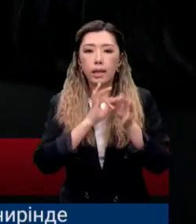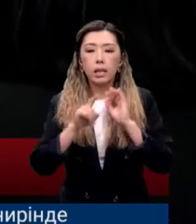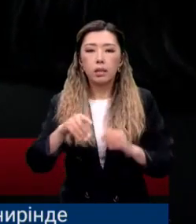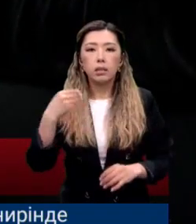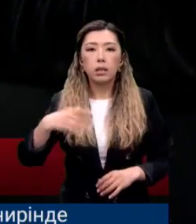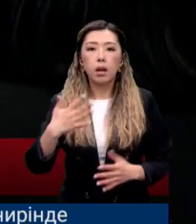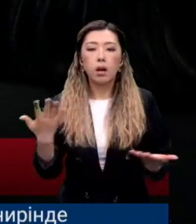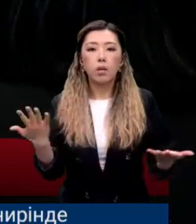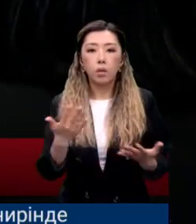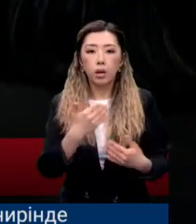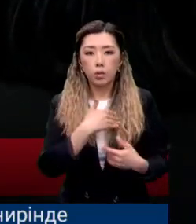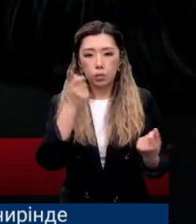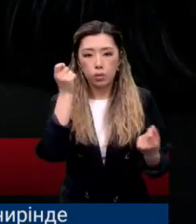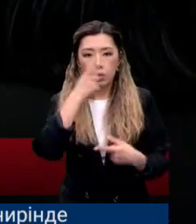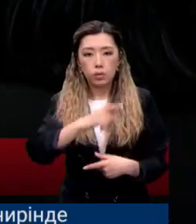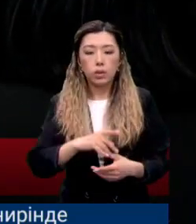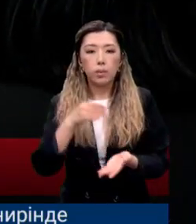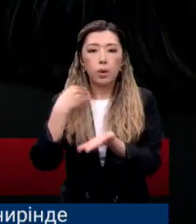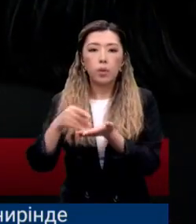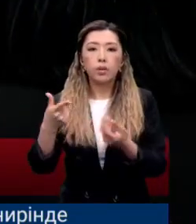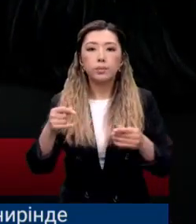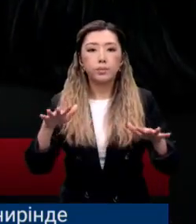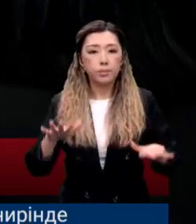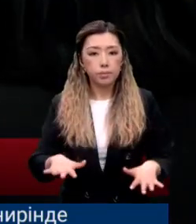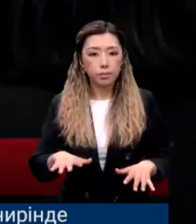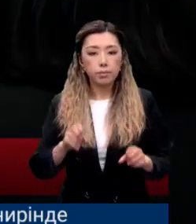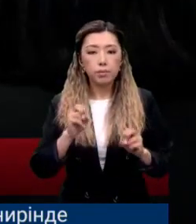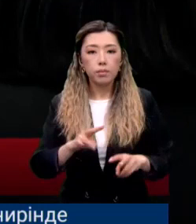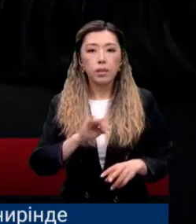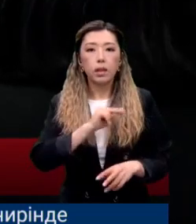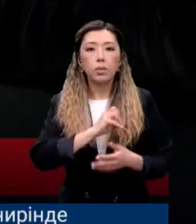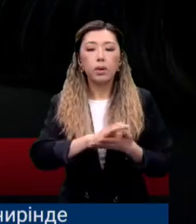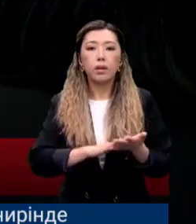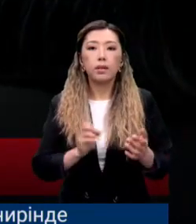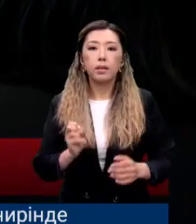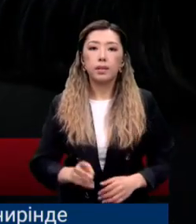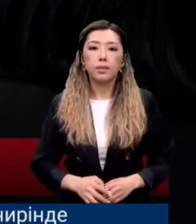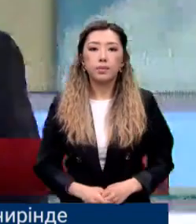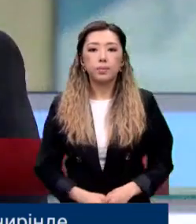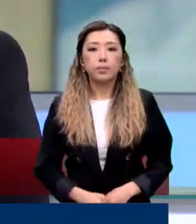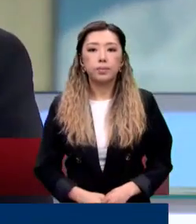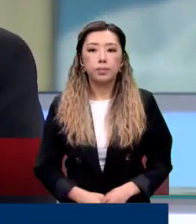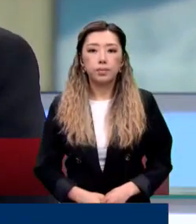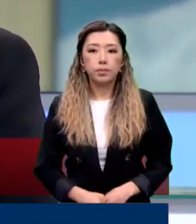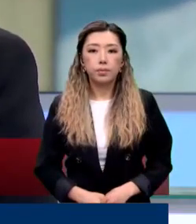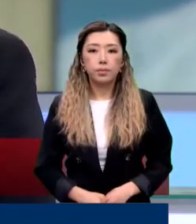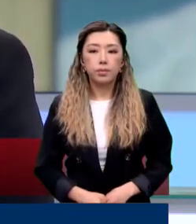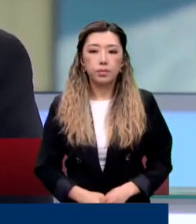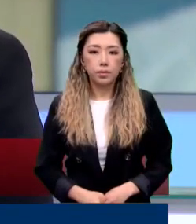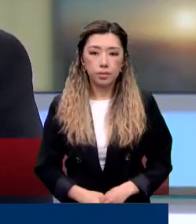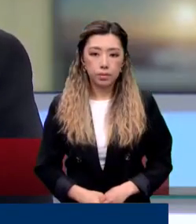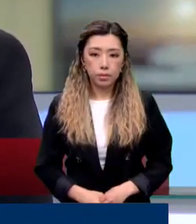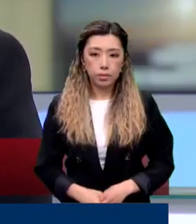да, и действительно так, откуда их закупаете, что, как конкретно механизм это происходит? Да. Дело в том, что